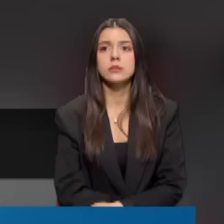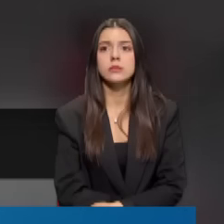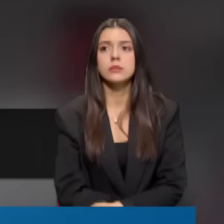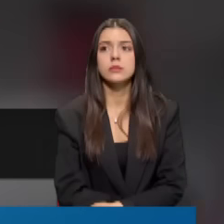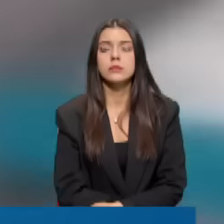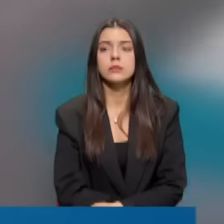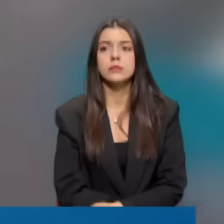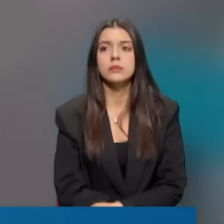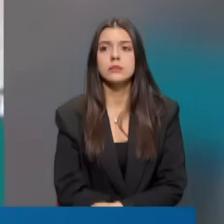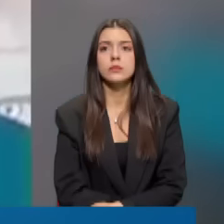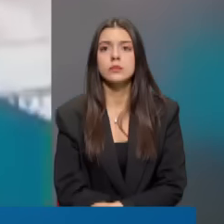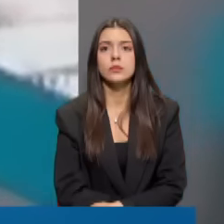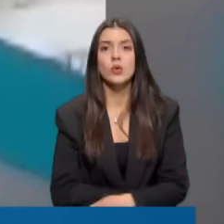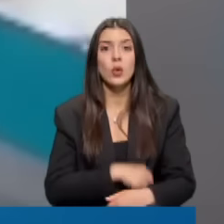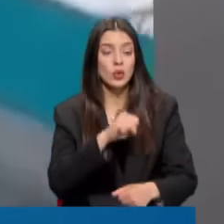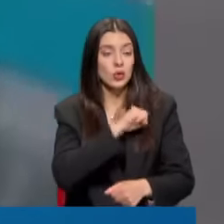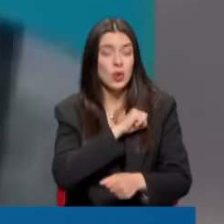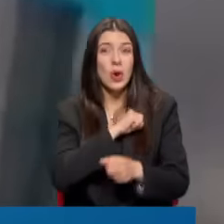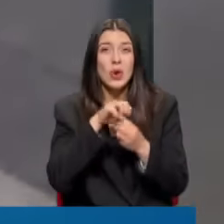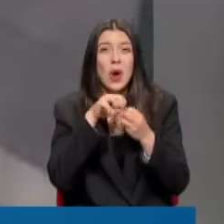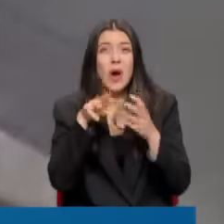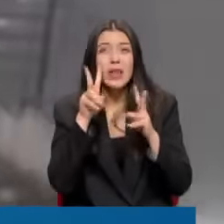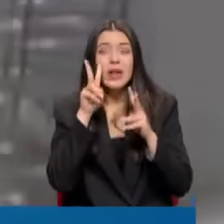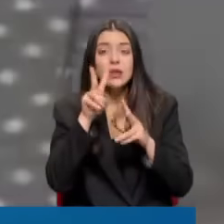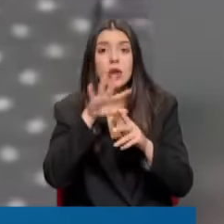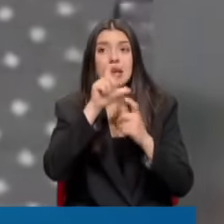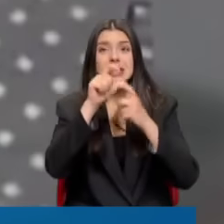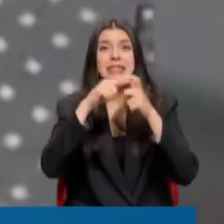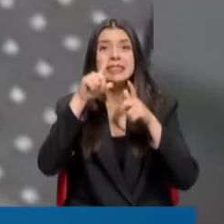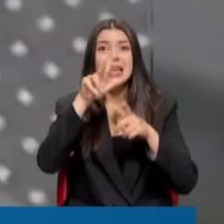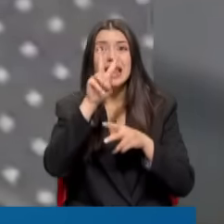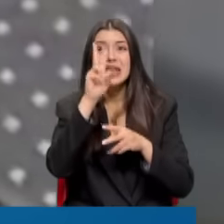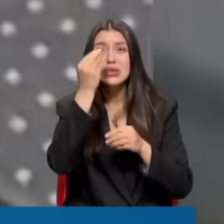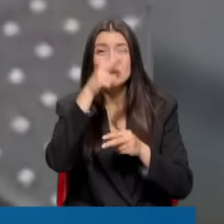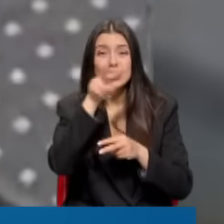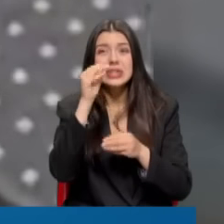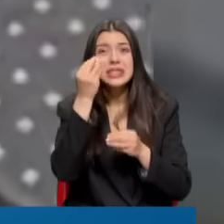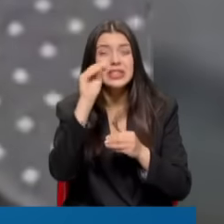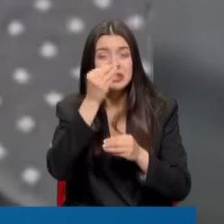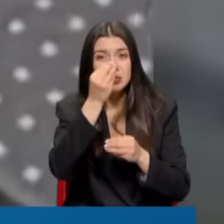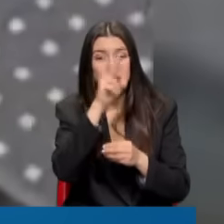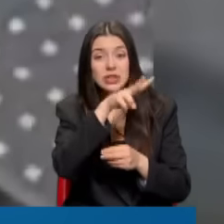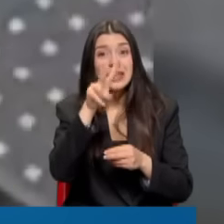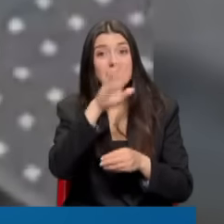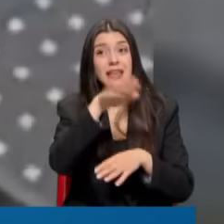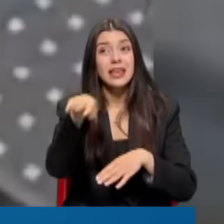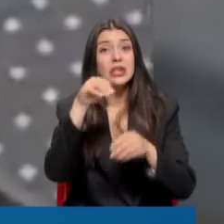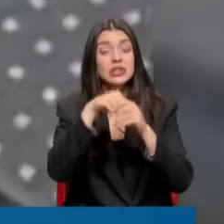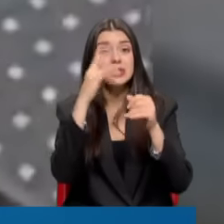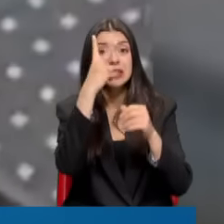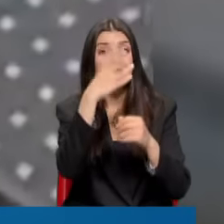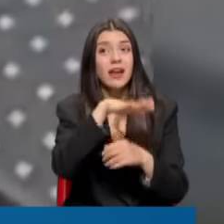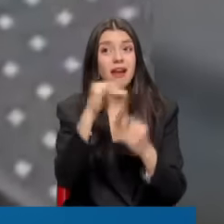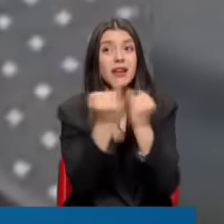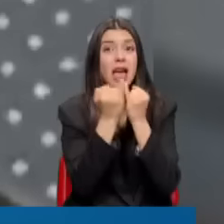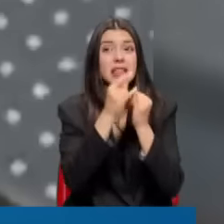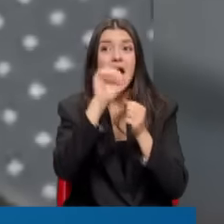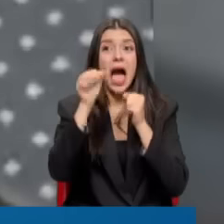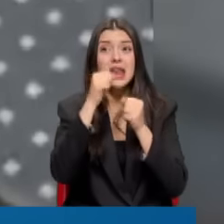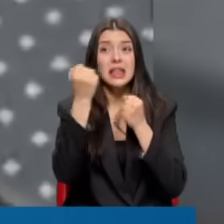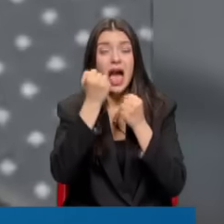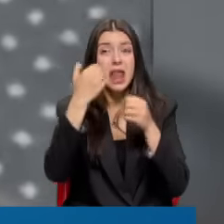aşağı korku dolu anlarda bütün mahalle sele kapılan iki çocuk için seferber oldu İki küçük kardeş önce Hareket halindeki bir araca